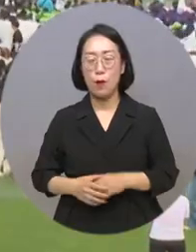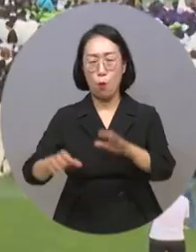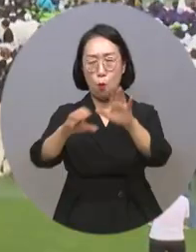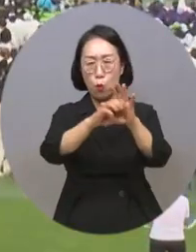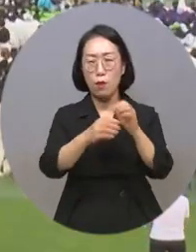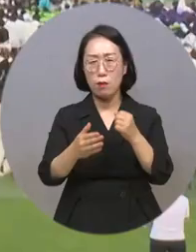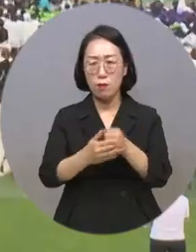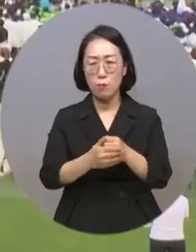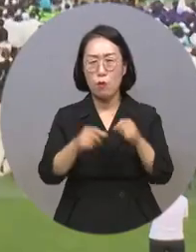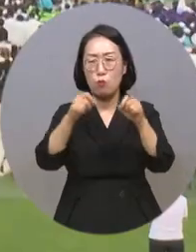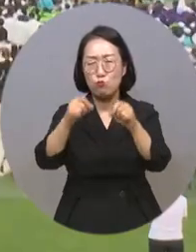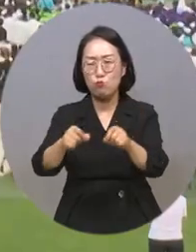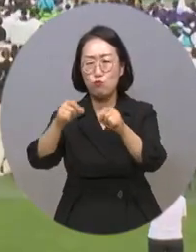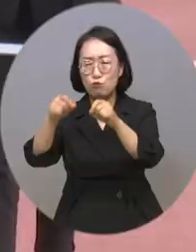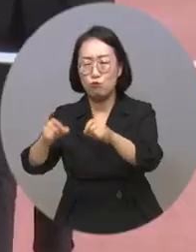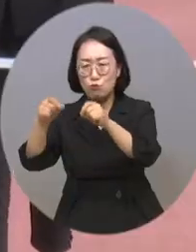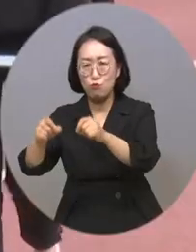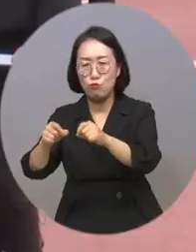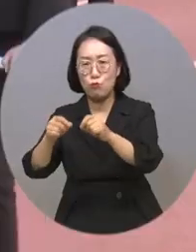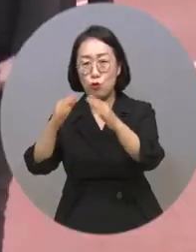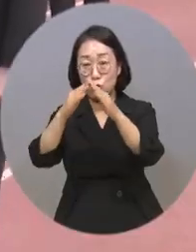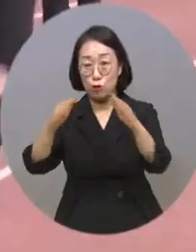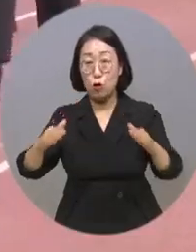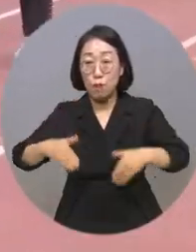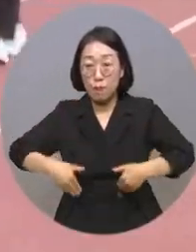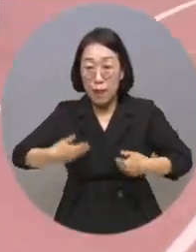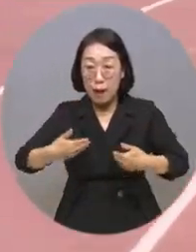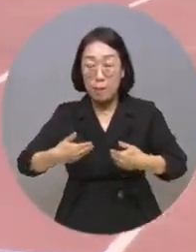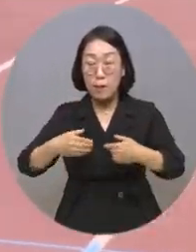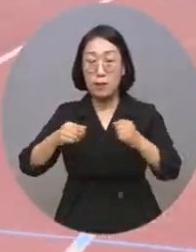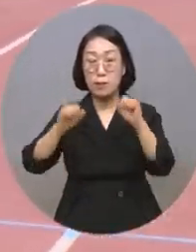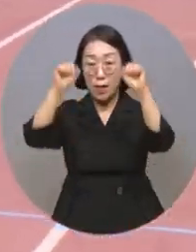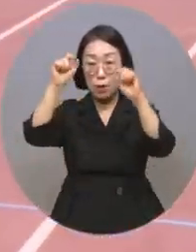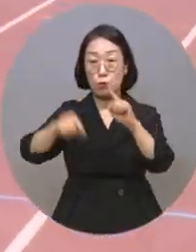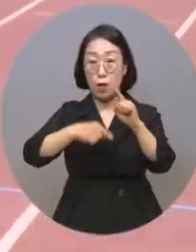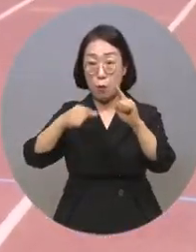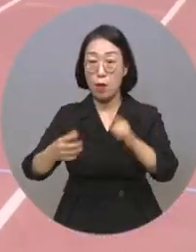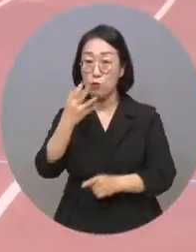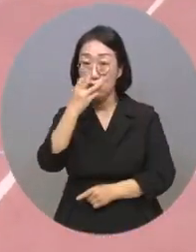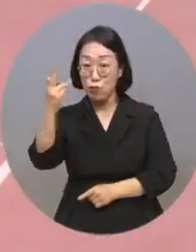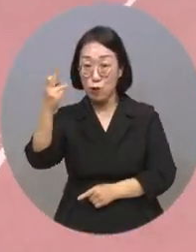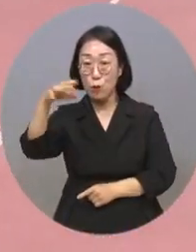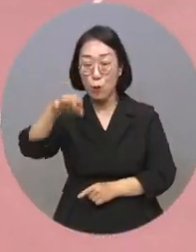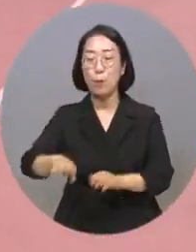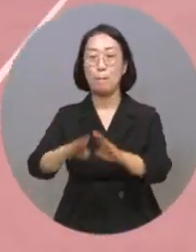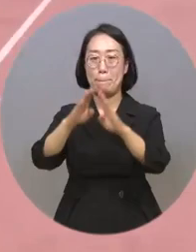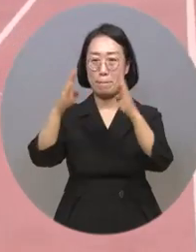코로나19로 그동안 열리지 못했던 전남 도민체육대회가 3년 만에 순천에서 열렸습니다.